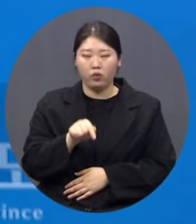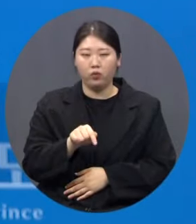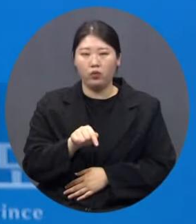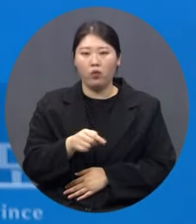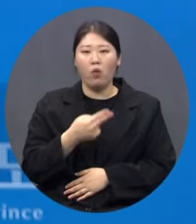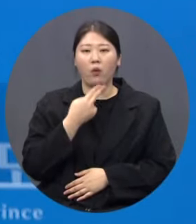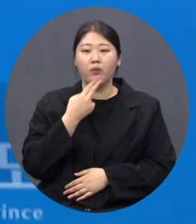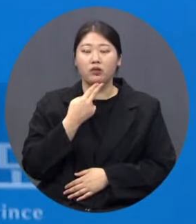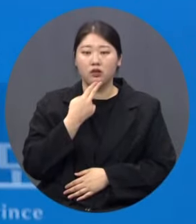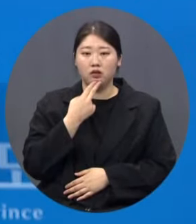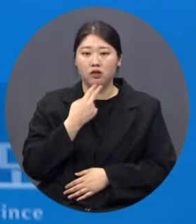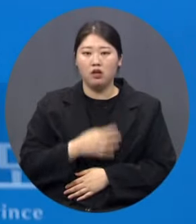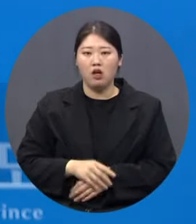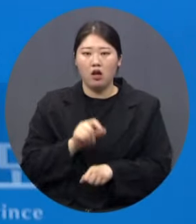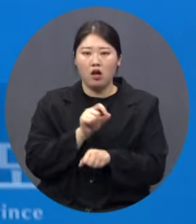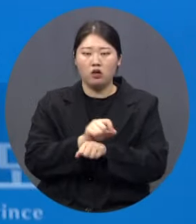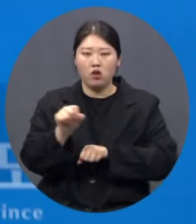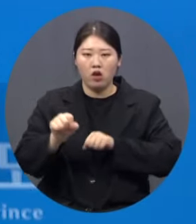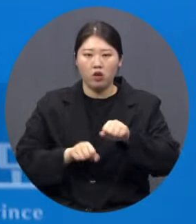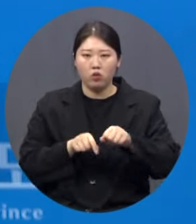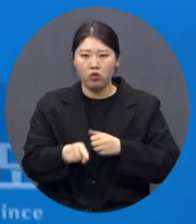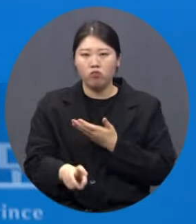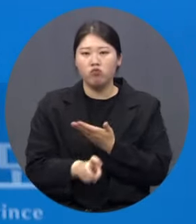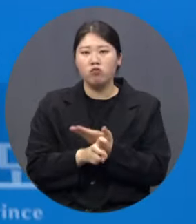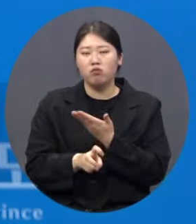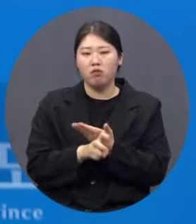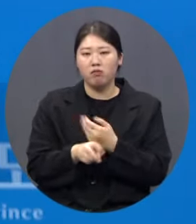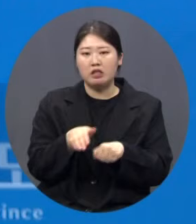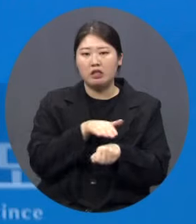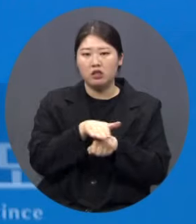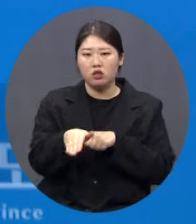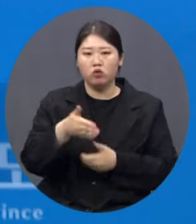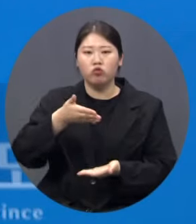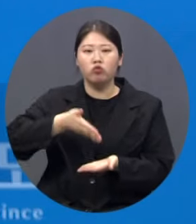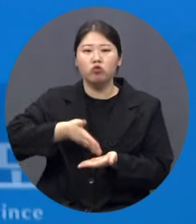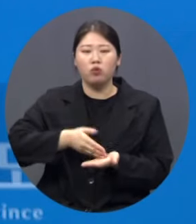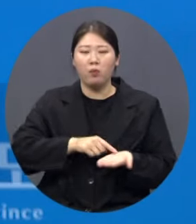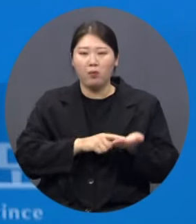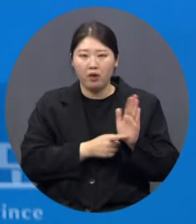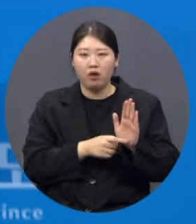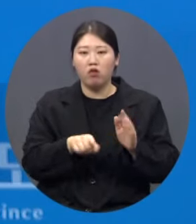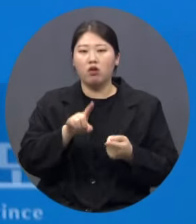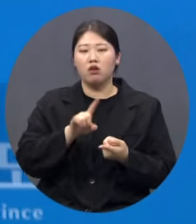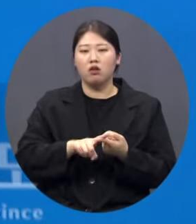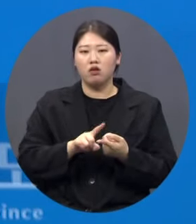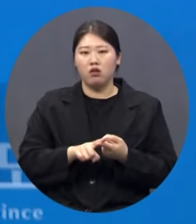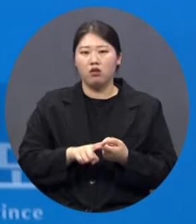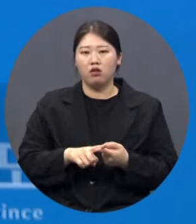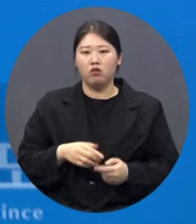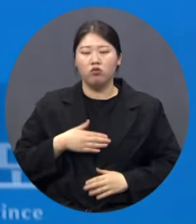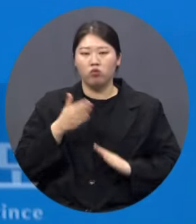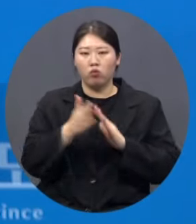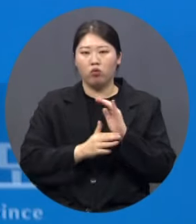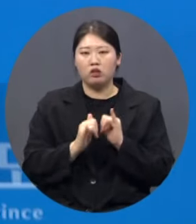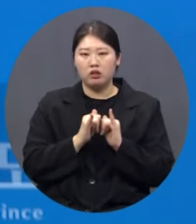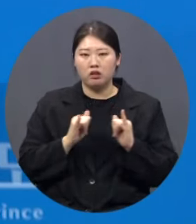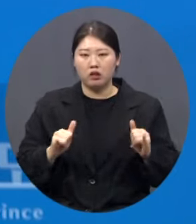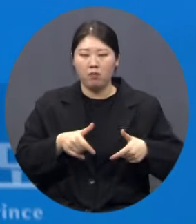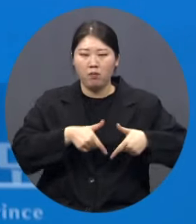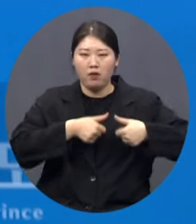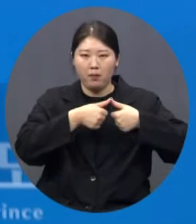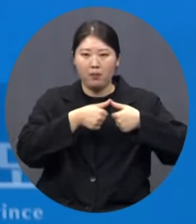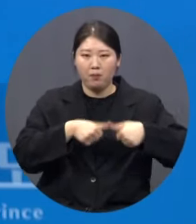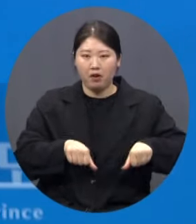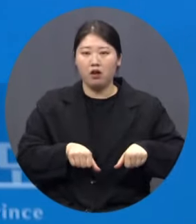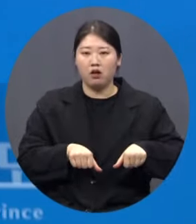없이 행정행위가 마치 부도덕한 것처럼 보도됨으로써 결과적으로 일만여 공격자들의 명예를